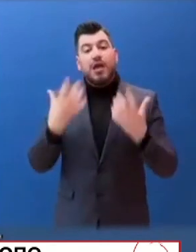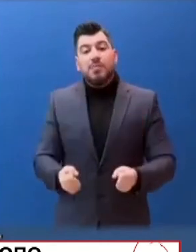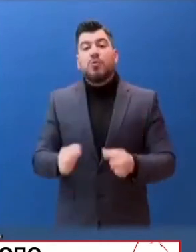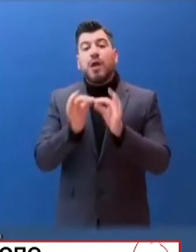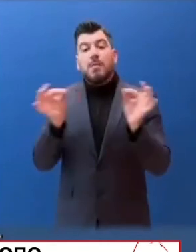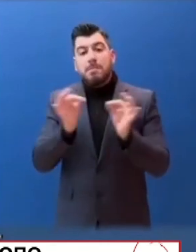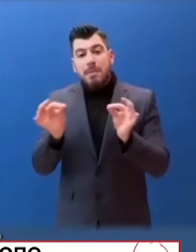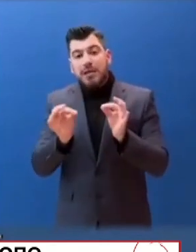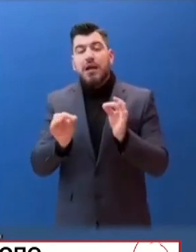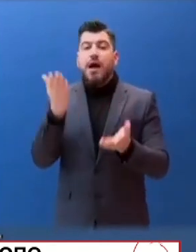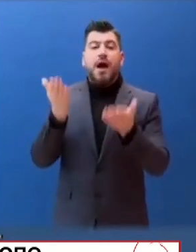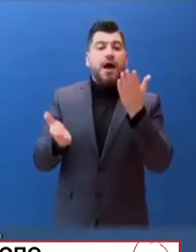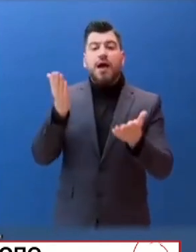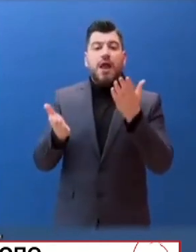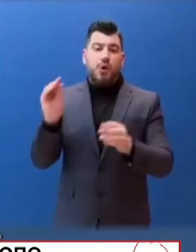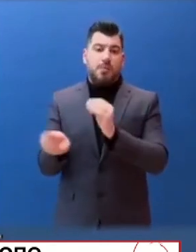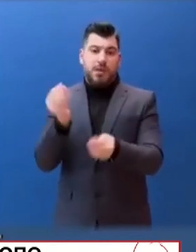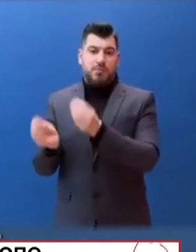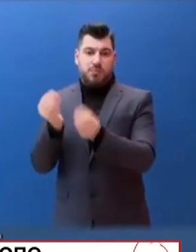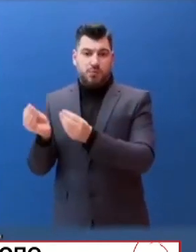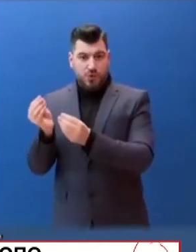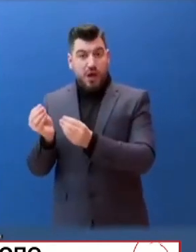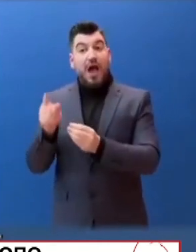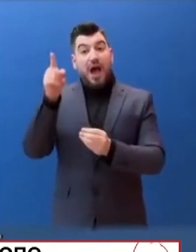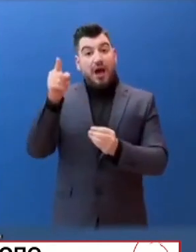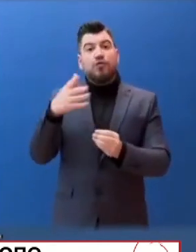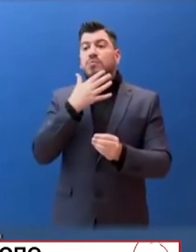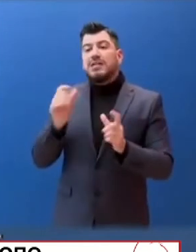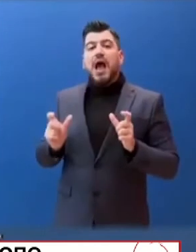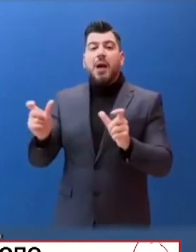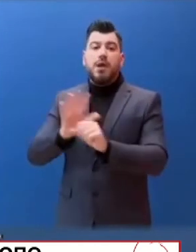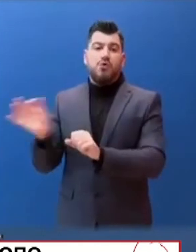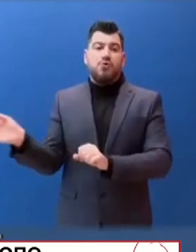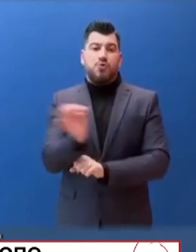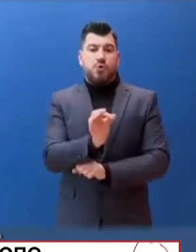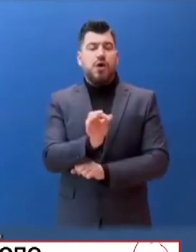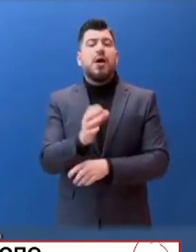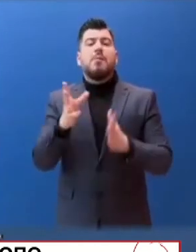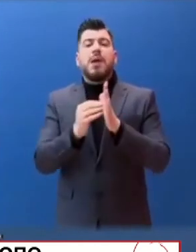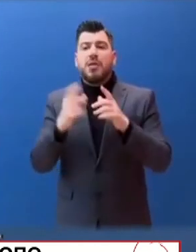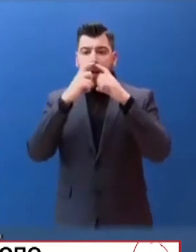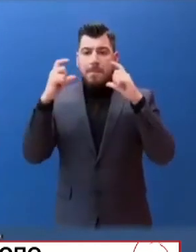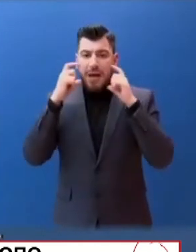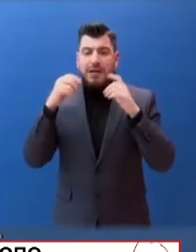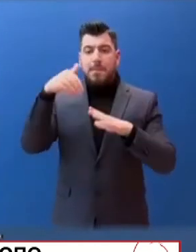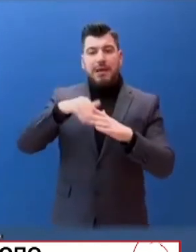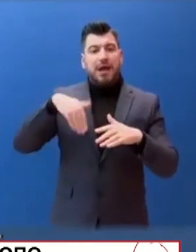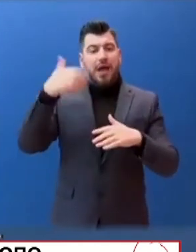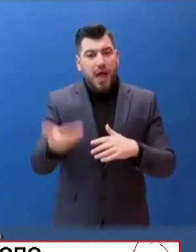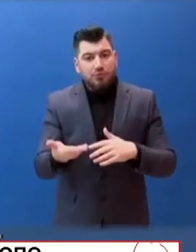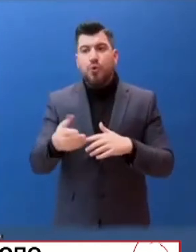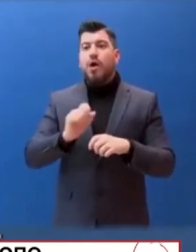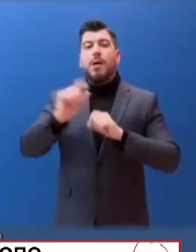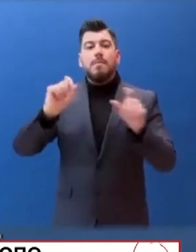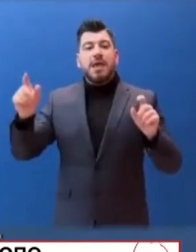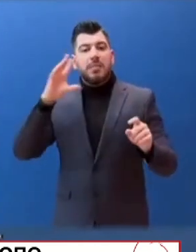οριζόντια μέτρα που αποτελούν τη βάση της άμυνάς μας, όπως η χρήση μάσκας σε εσωτερικούς και εξωτερικούς χώρους, η αποστολή